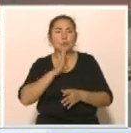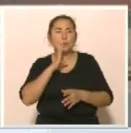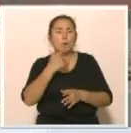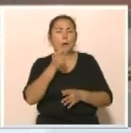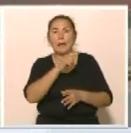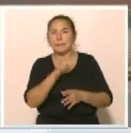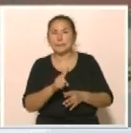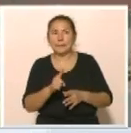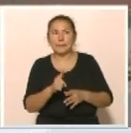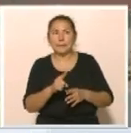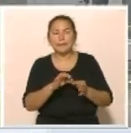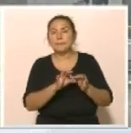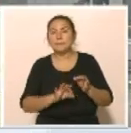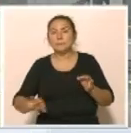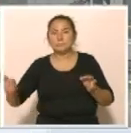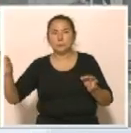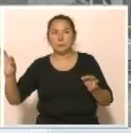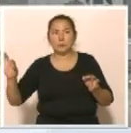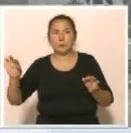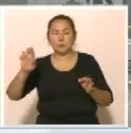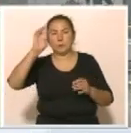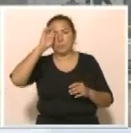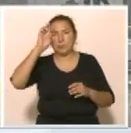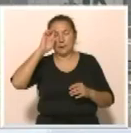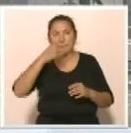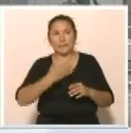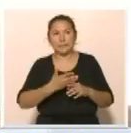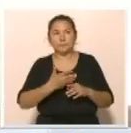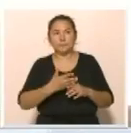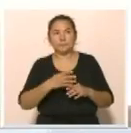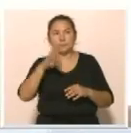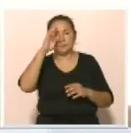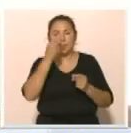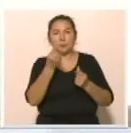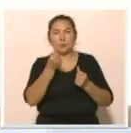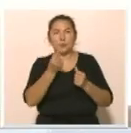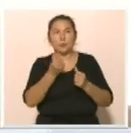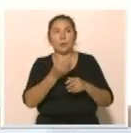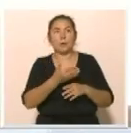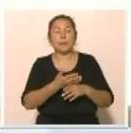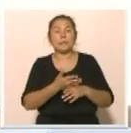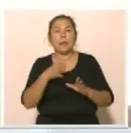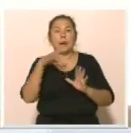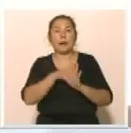газ құбырларын тарту үшін үкіметке қаражат қарастыруға бюджеттік өтінім беріліп, қазіргі таңда қаралып жатыр.